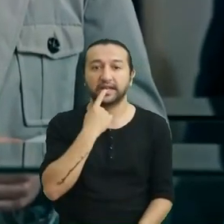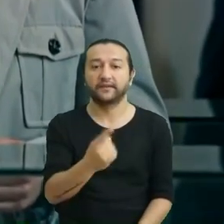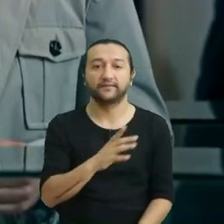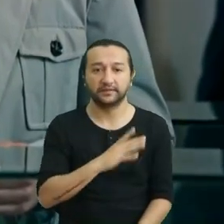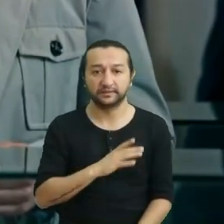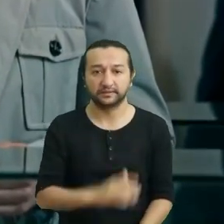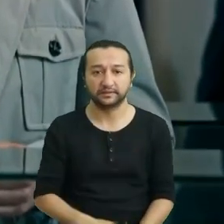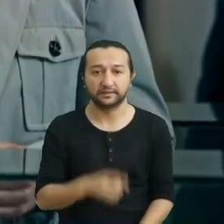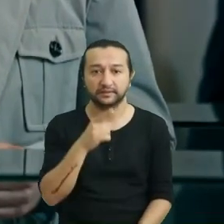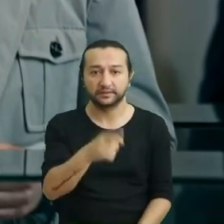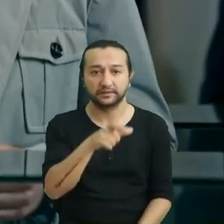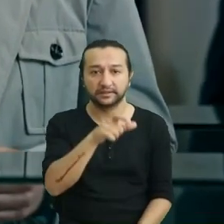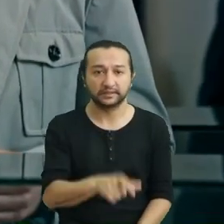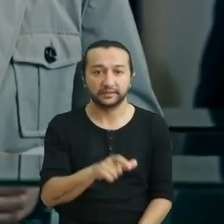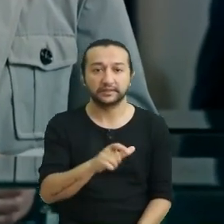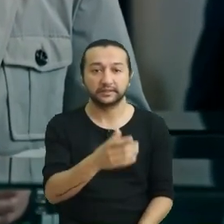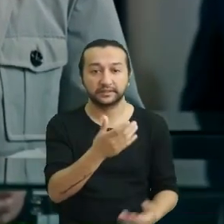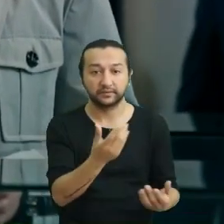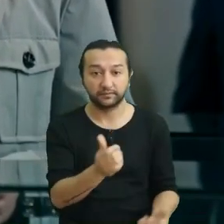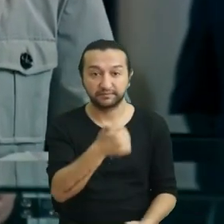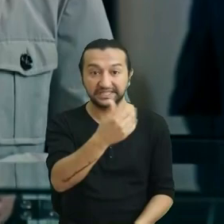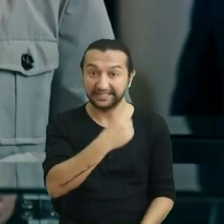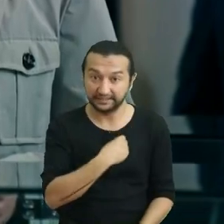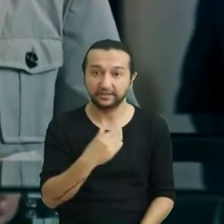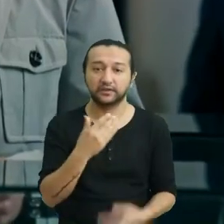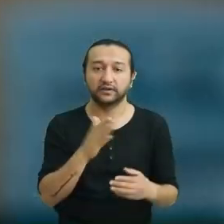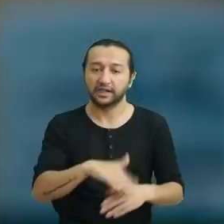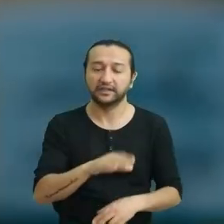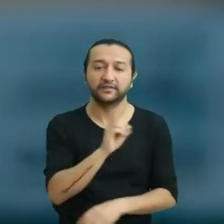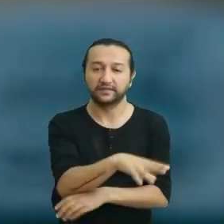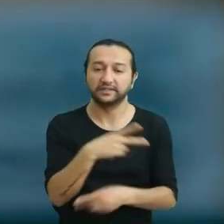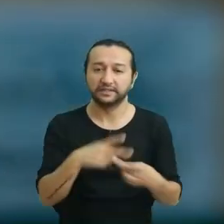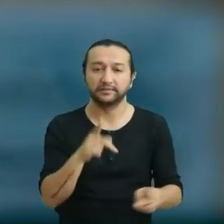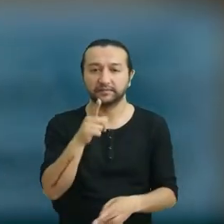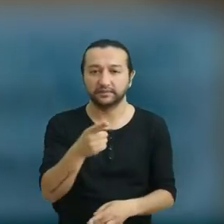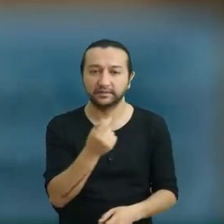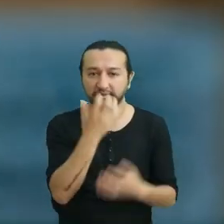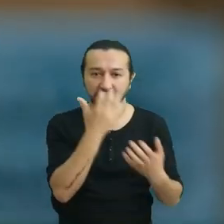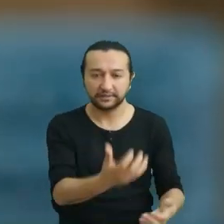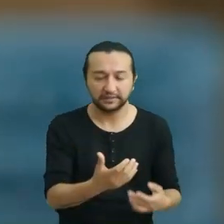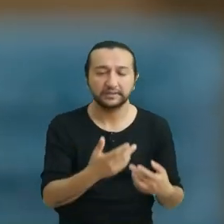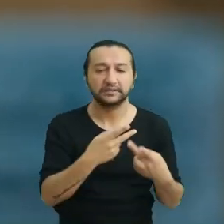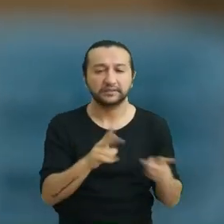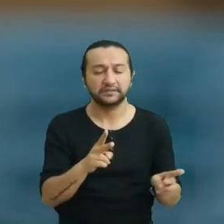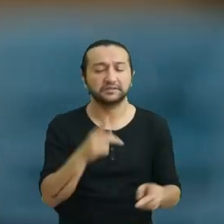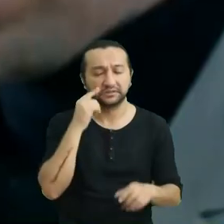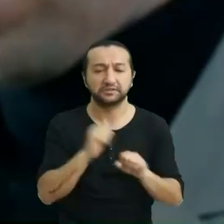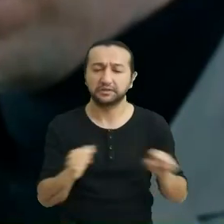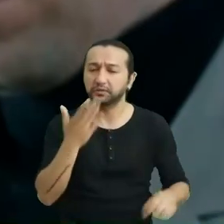vardır. Kaz gelecek yerden tavuk esirgenmez. Bir parça tavizin kimseye zararı